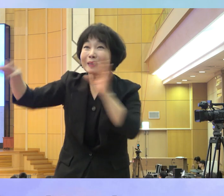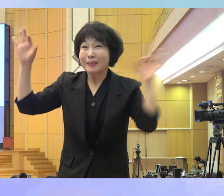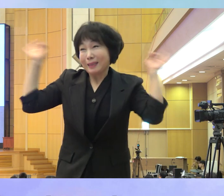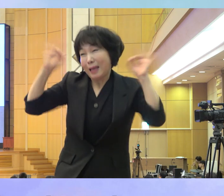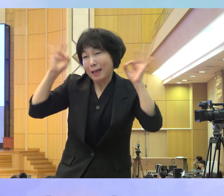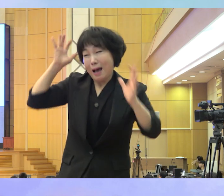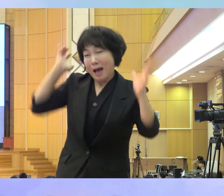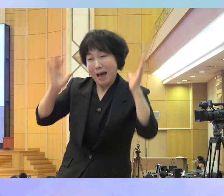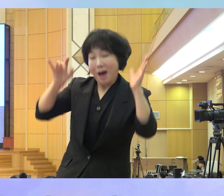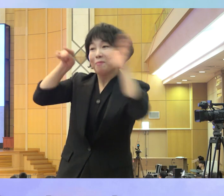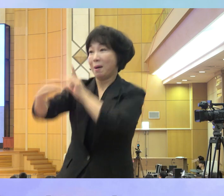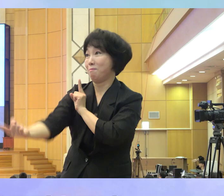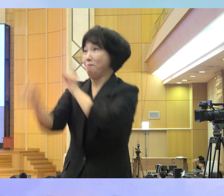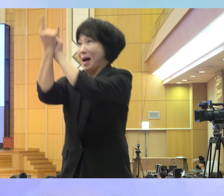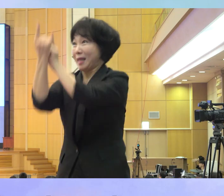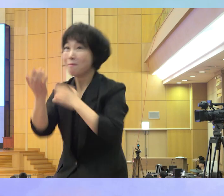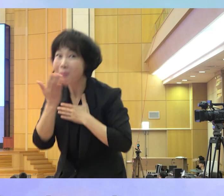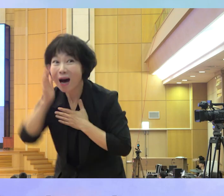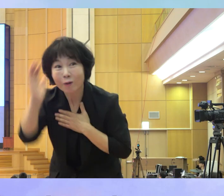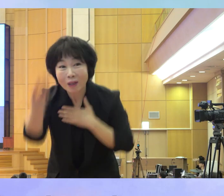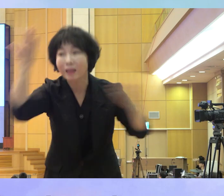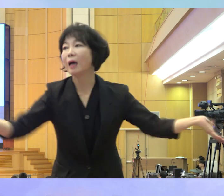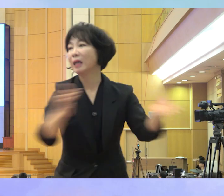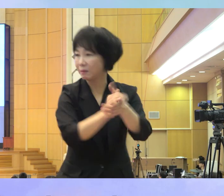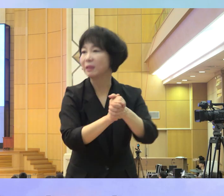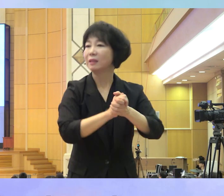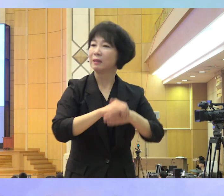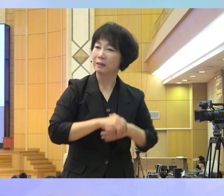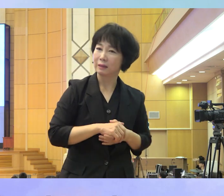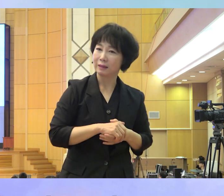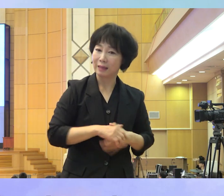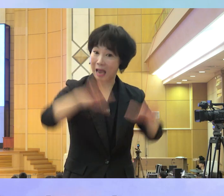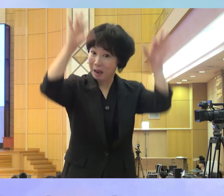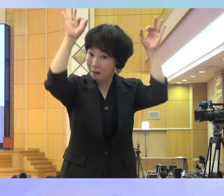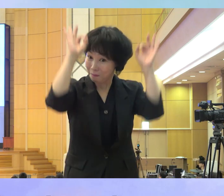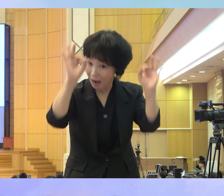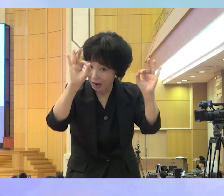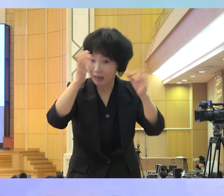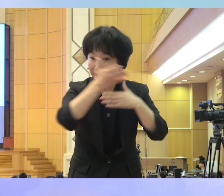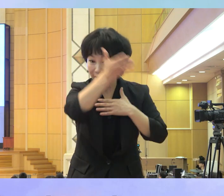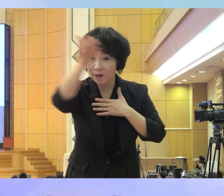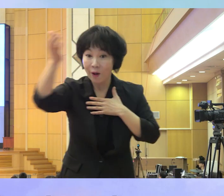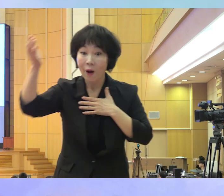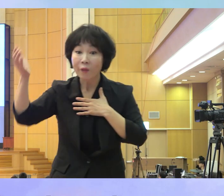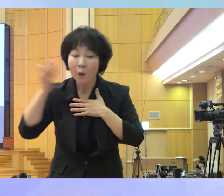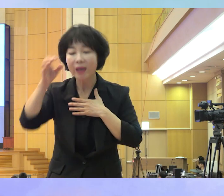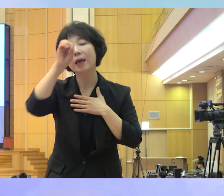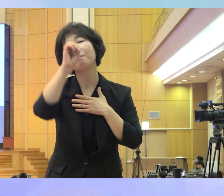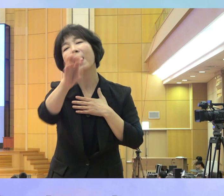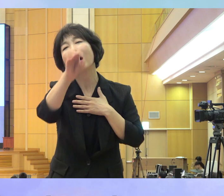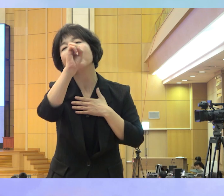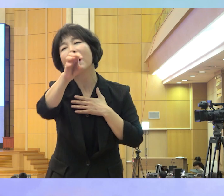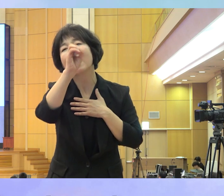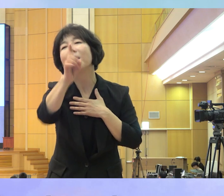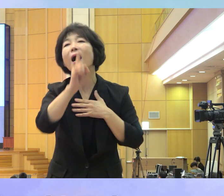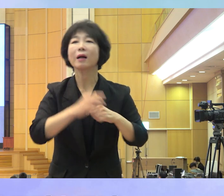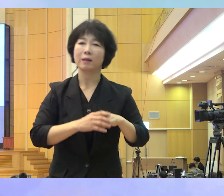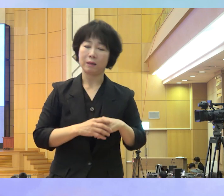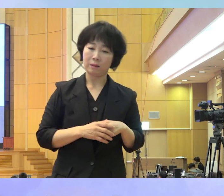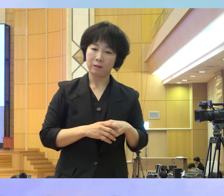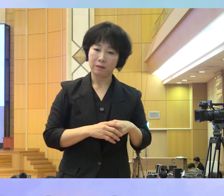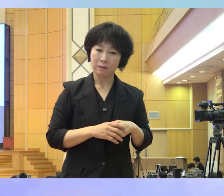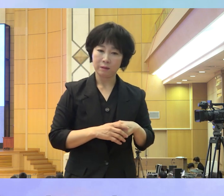말은 예수님을 만날 수 있을 것이다. 보라 내가 너에게 일렀느니라 하거늘.